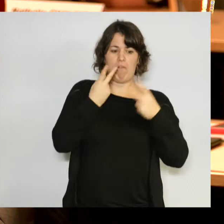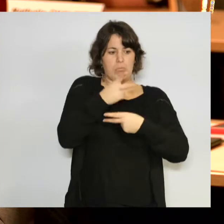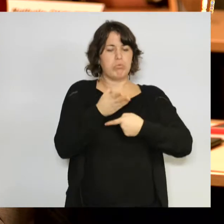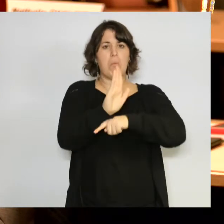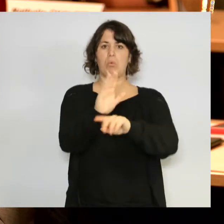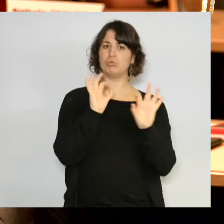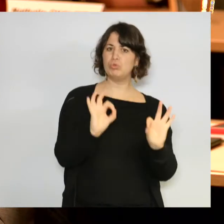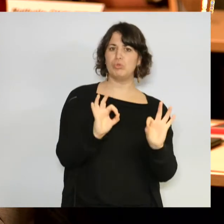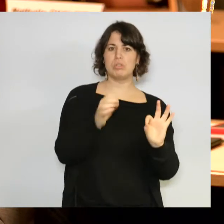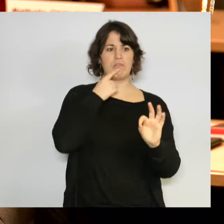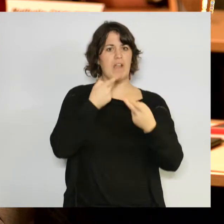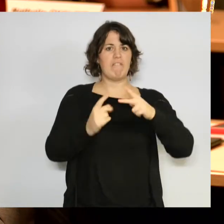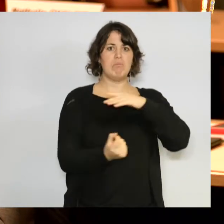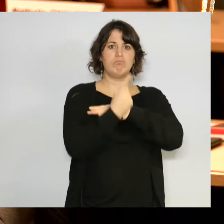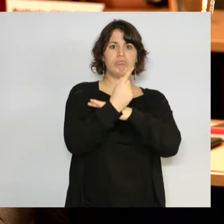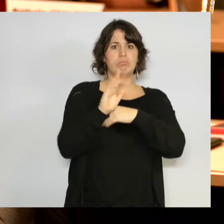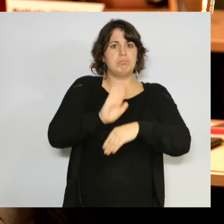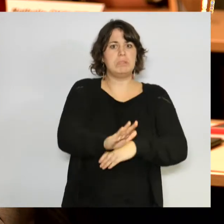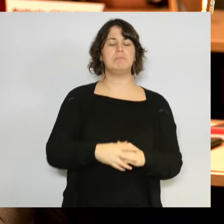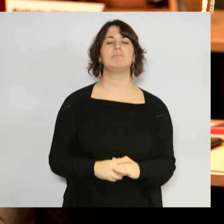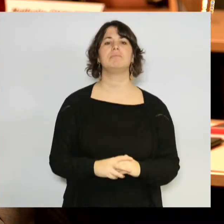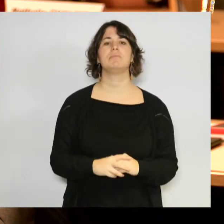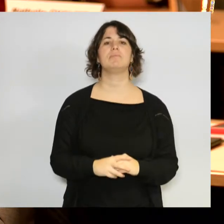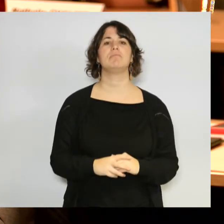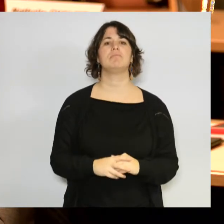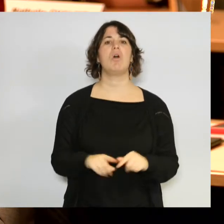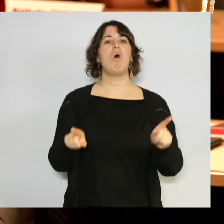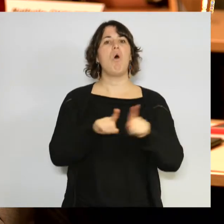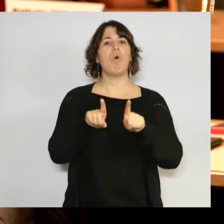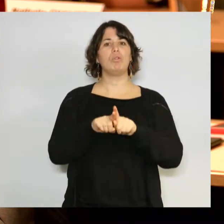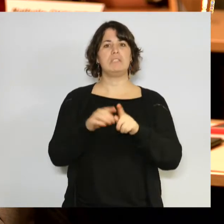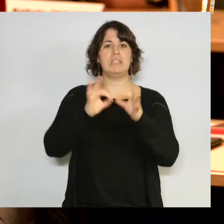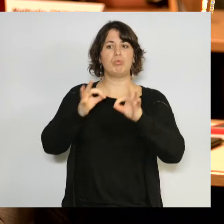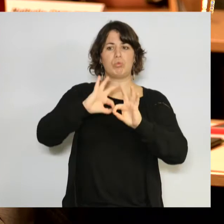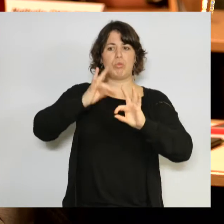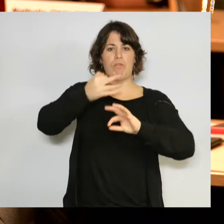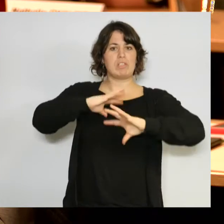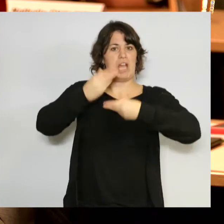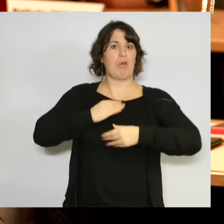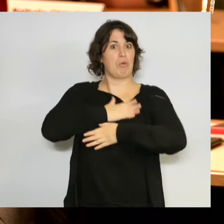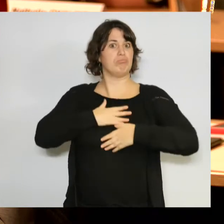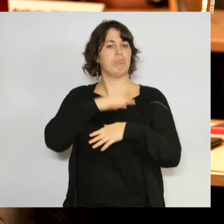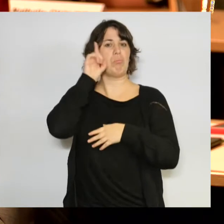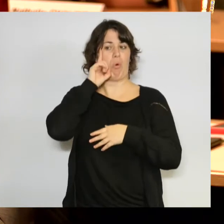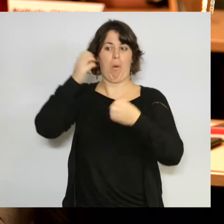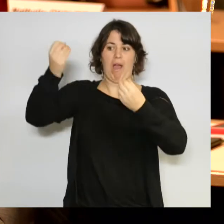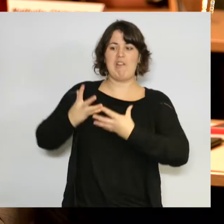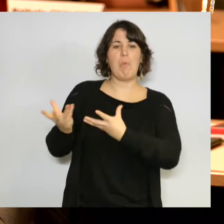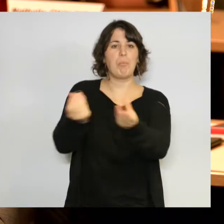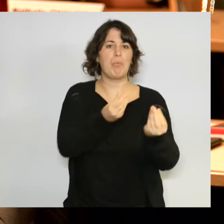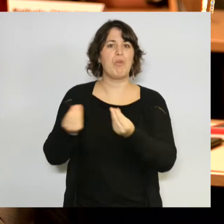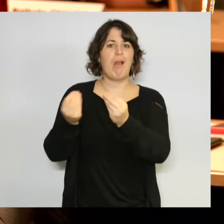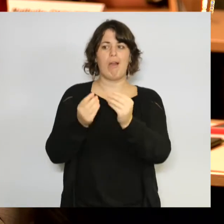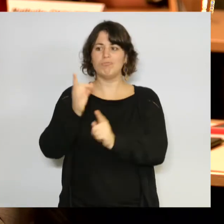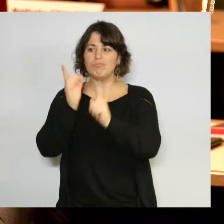ville unique et singulière. C'est une immense joie aussi de l'accueillir, puisque le Tour de France représente un événement populaire,